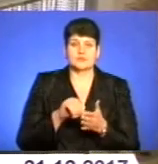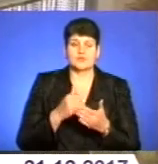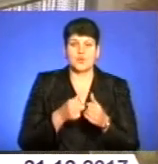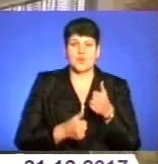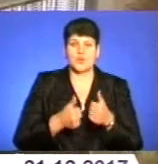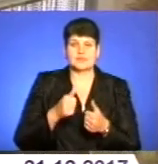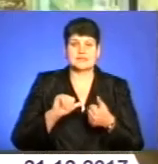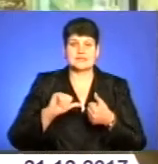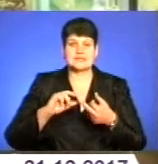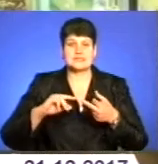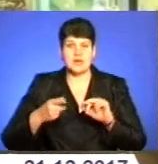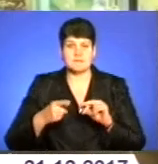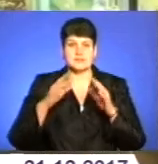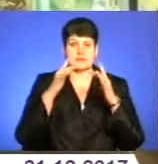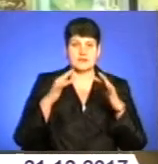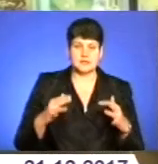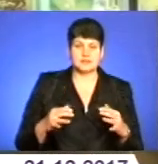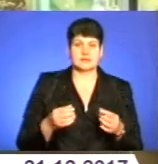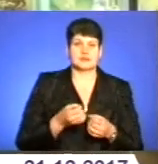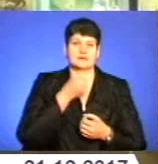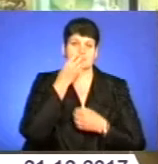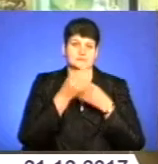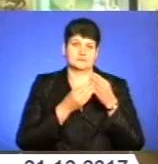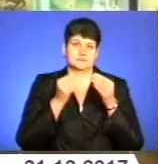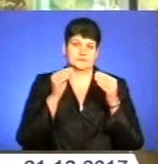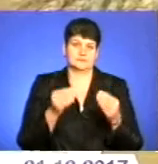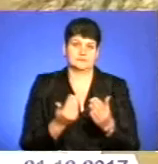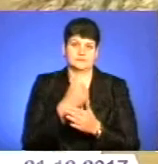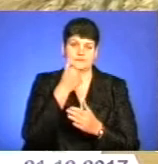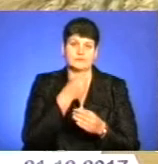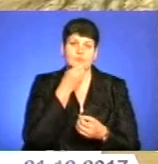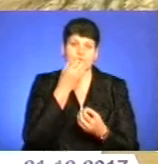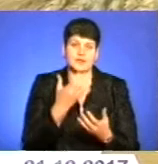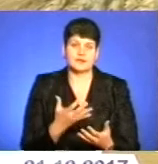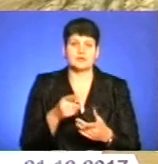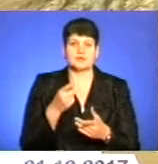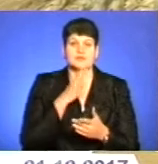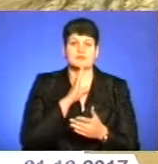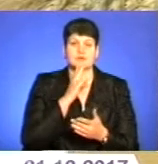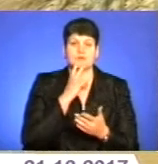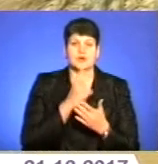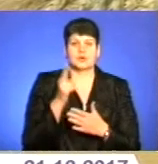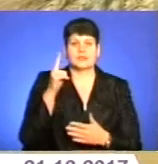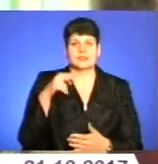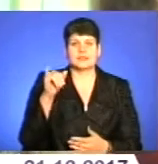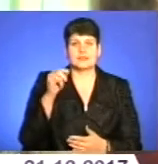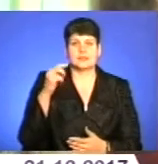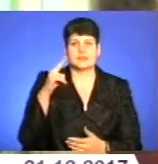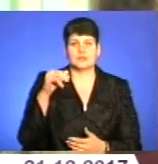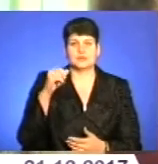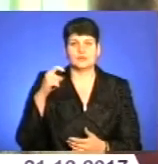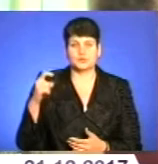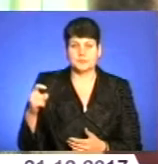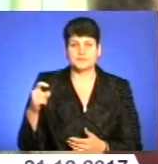– зимовий букет». Наприклад, 14-річна Діана, що приїхала з Лановецького району, сьогодні презентує дідух у номінації «Дідух – різдвяний